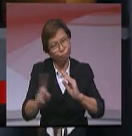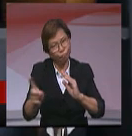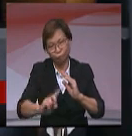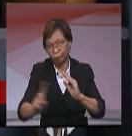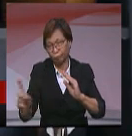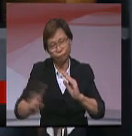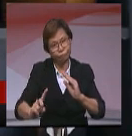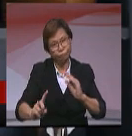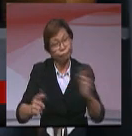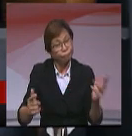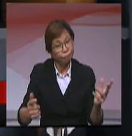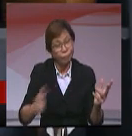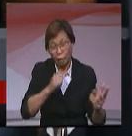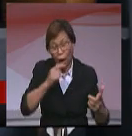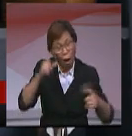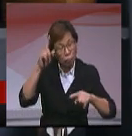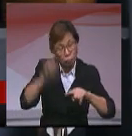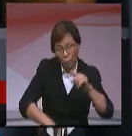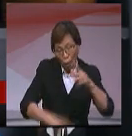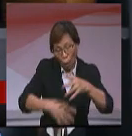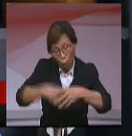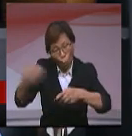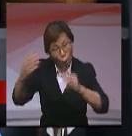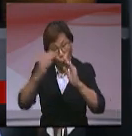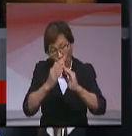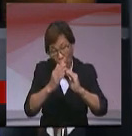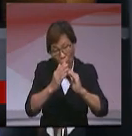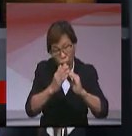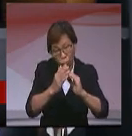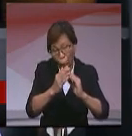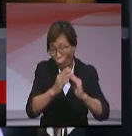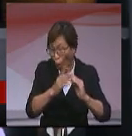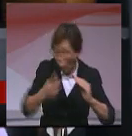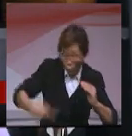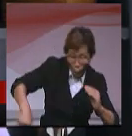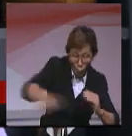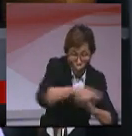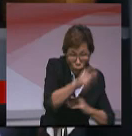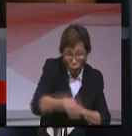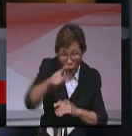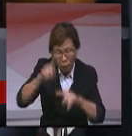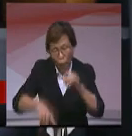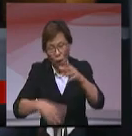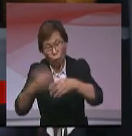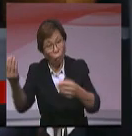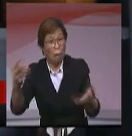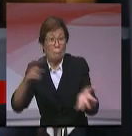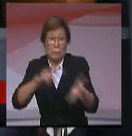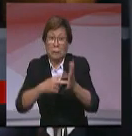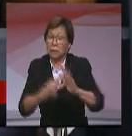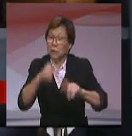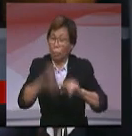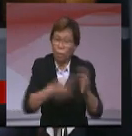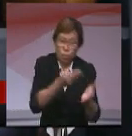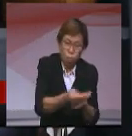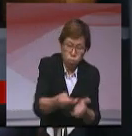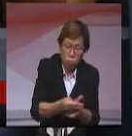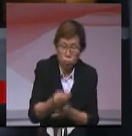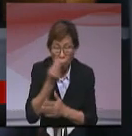Oleh kerana mereka tidak dibenarkan keluar daripada rumah masing-masing, mana tidak boleh membeli makanan dan